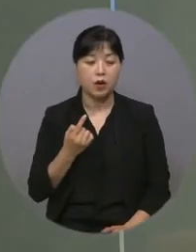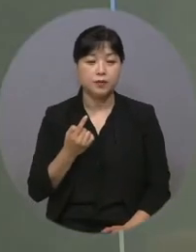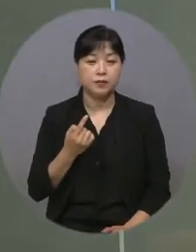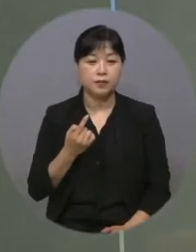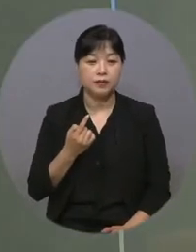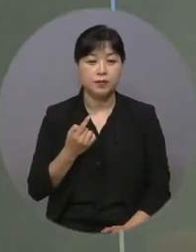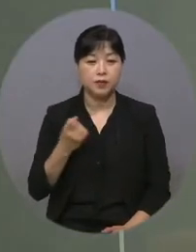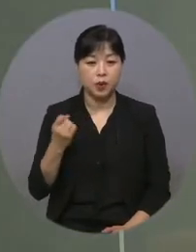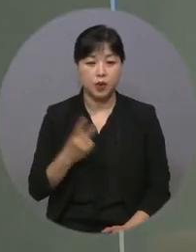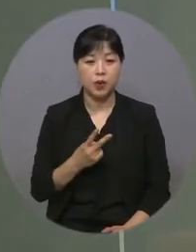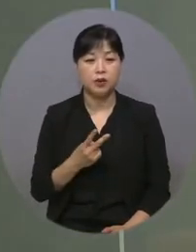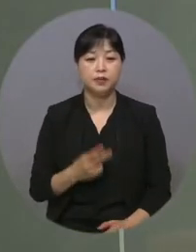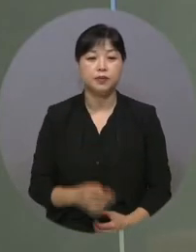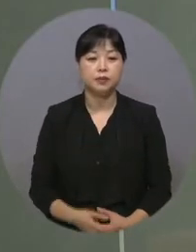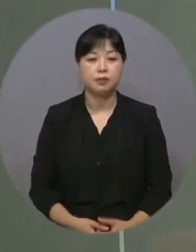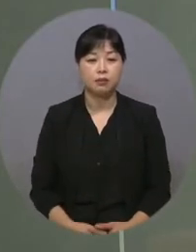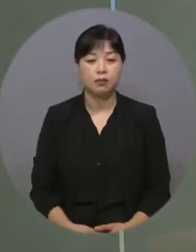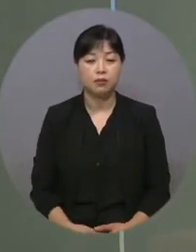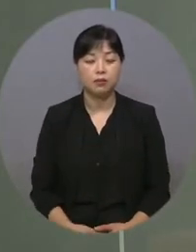또